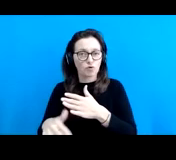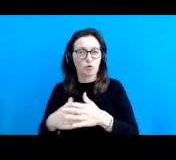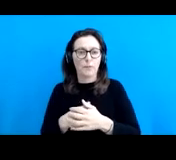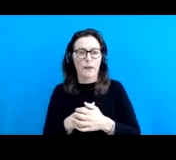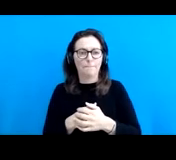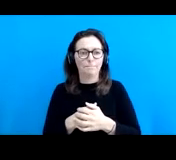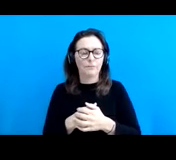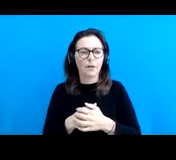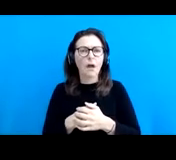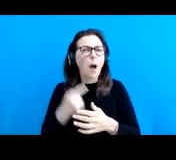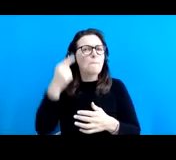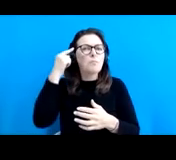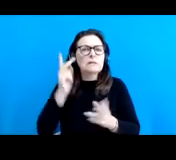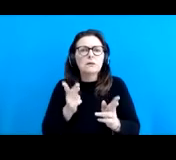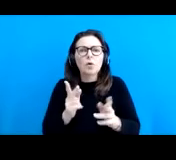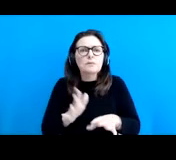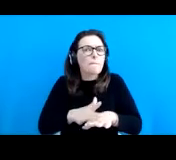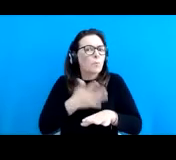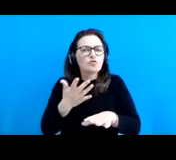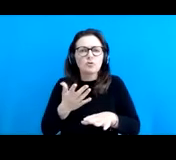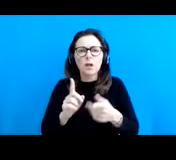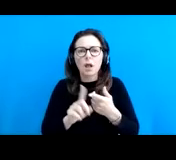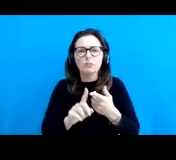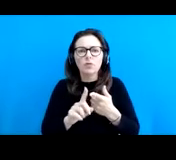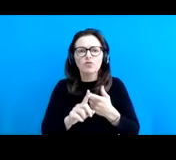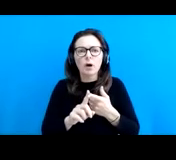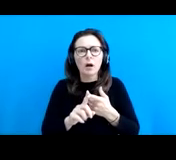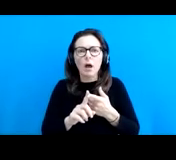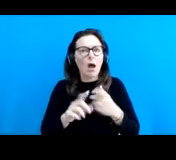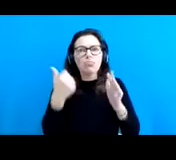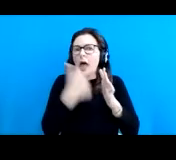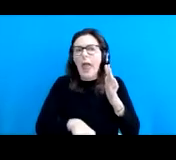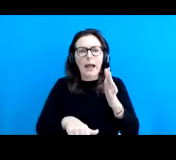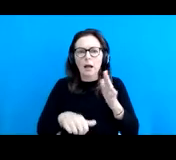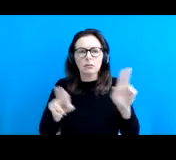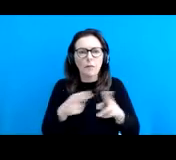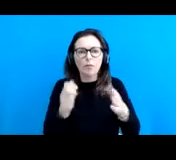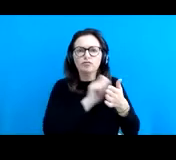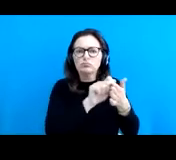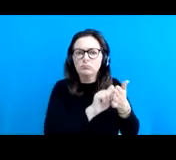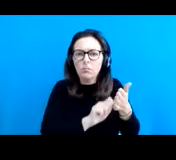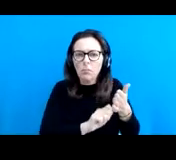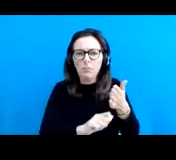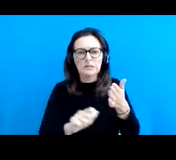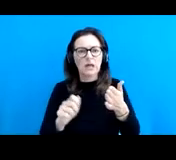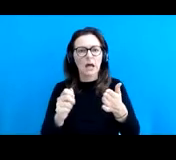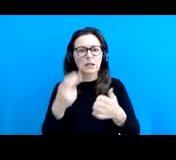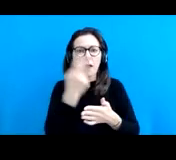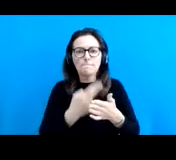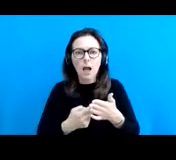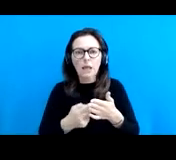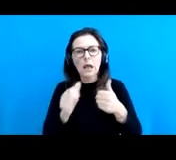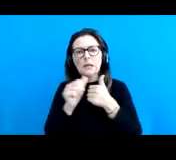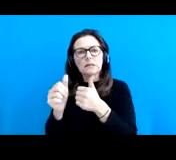Pomislite, kako bi se počutili, če kar naenkrat ne bi mogli brati in pisati, slediti pogovoru v